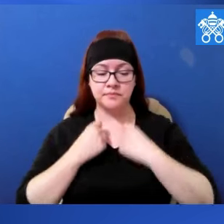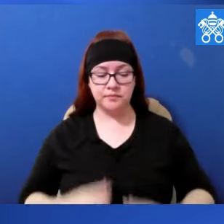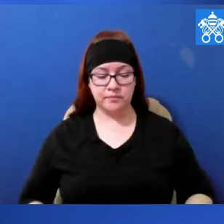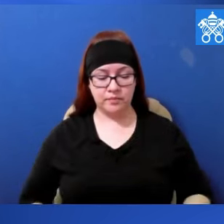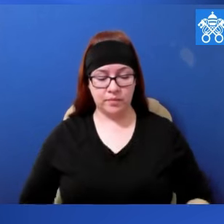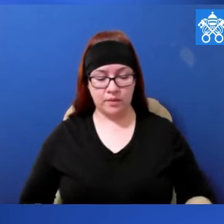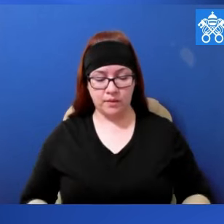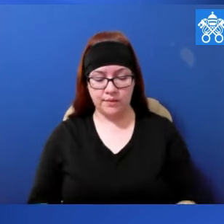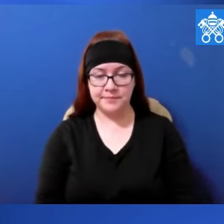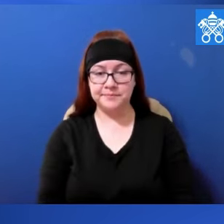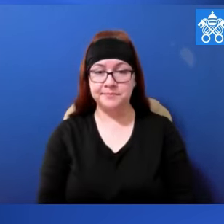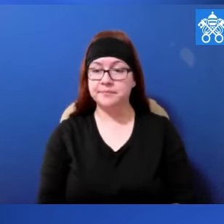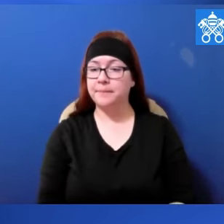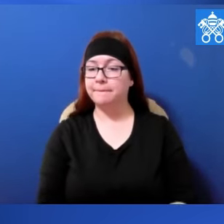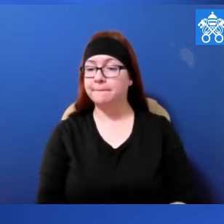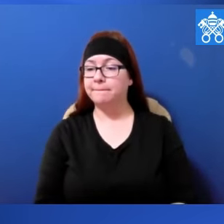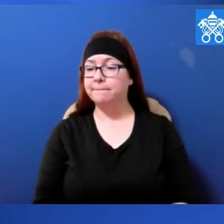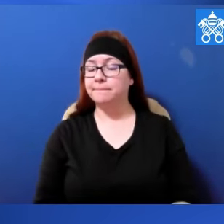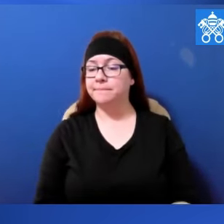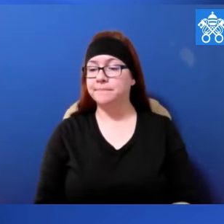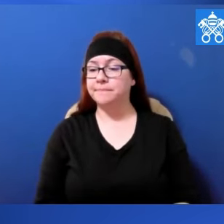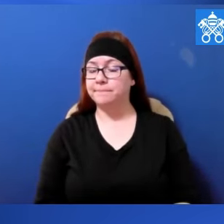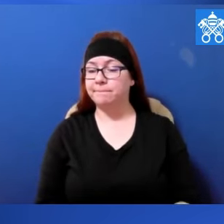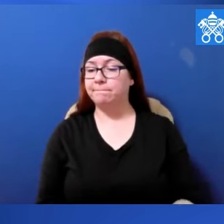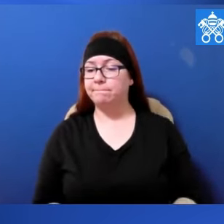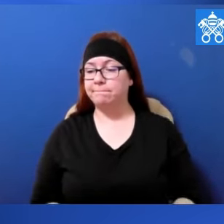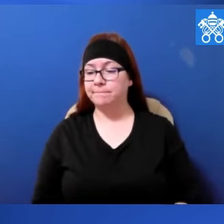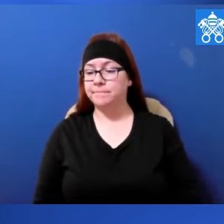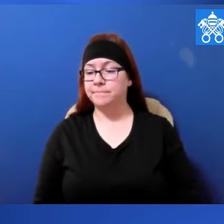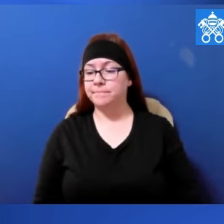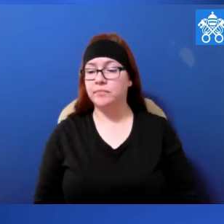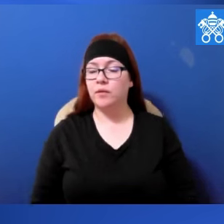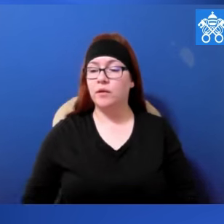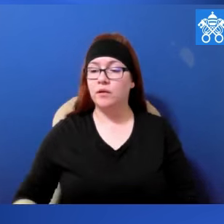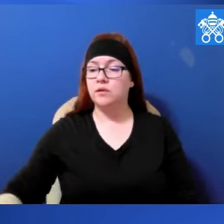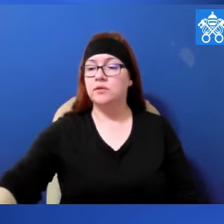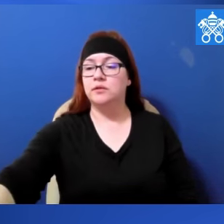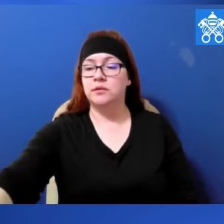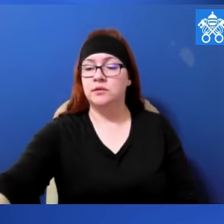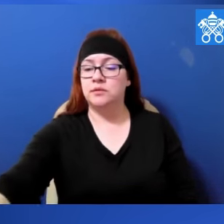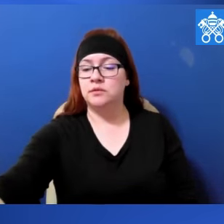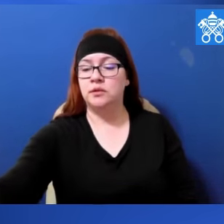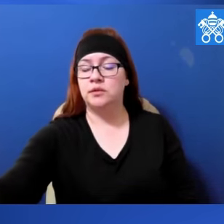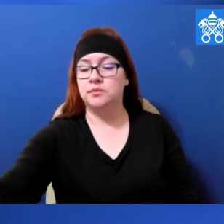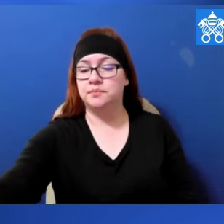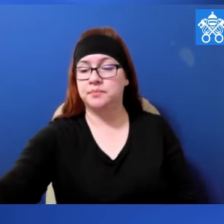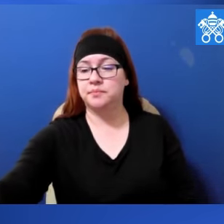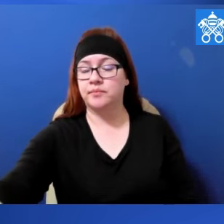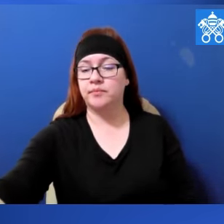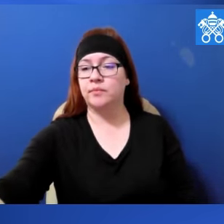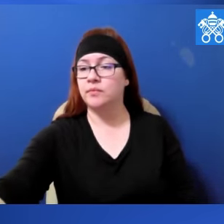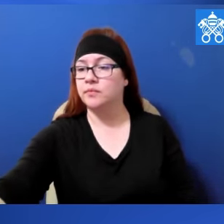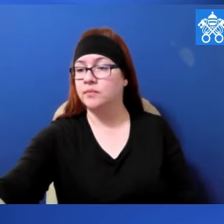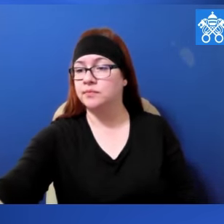zwykłą katechezę, chciałbym zatrzymać się z wami i pomyśleć o osobach, które również w tej chwili